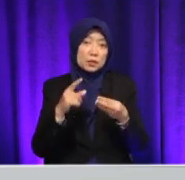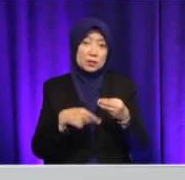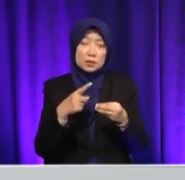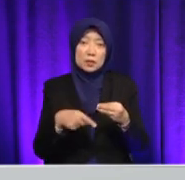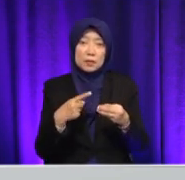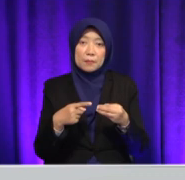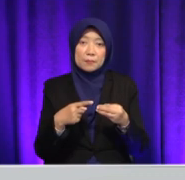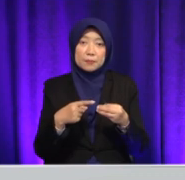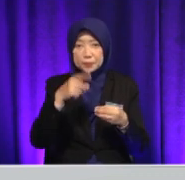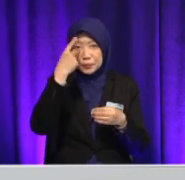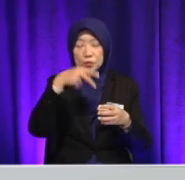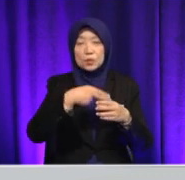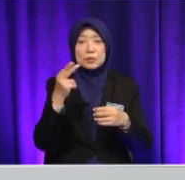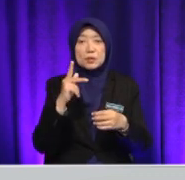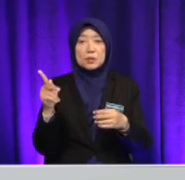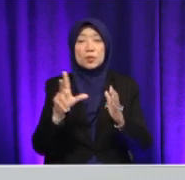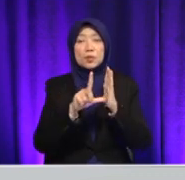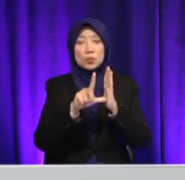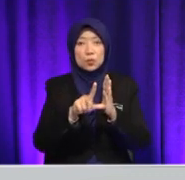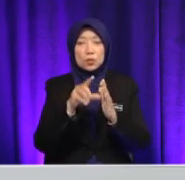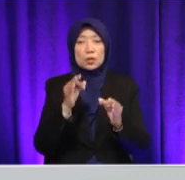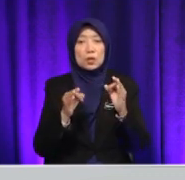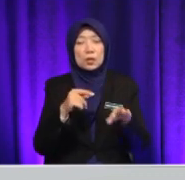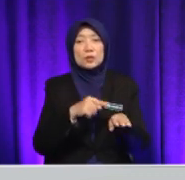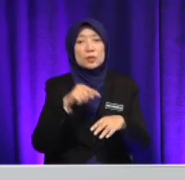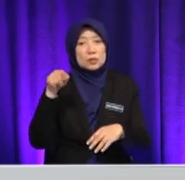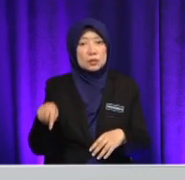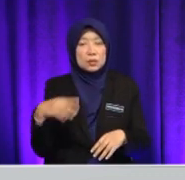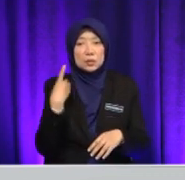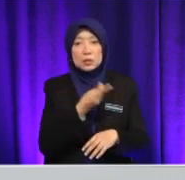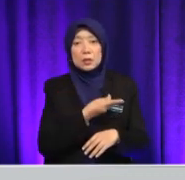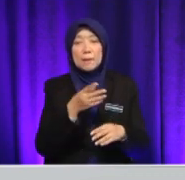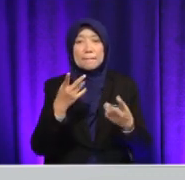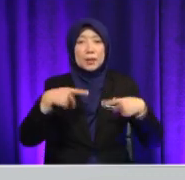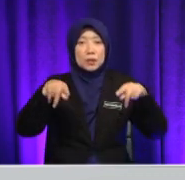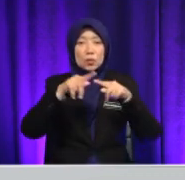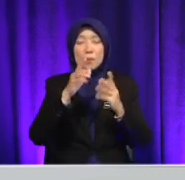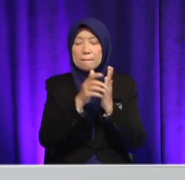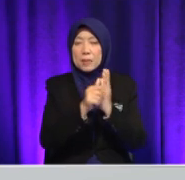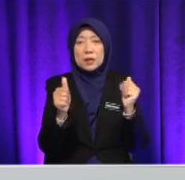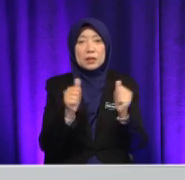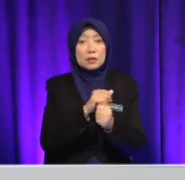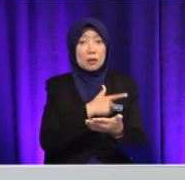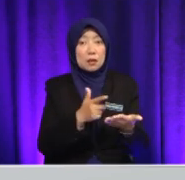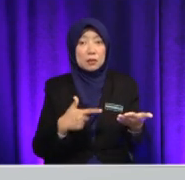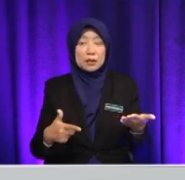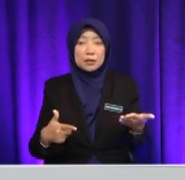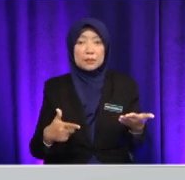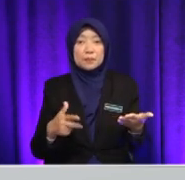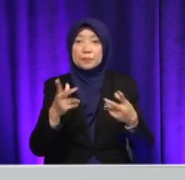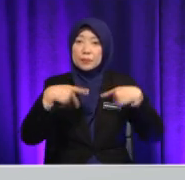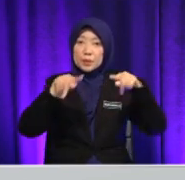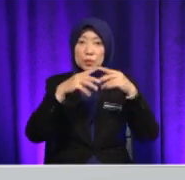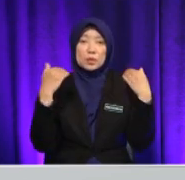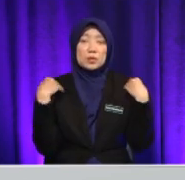untuk hasilkan logo ya kalau dekat sini kita perlu main dengan lakaran perlu